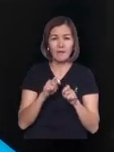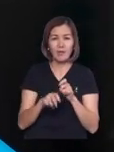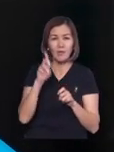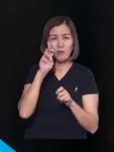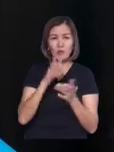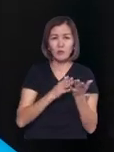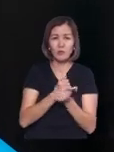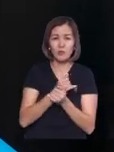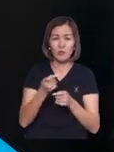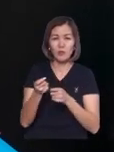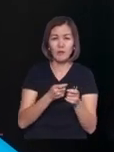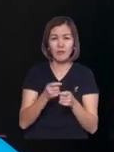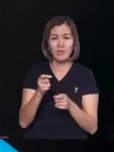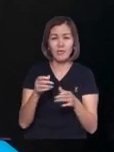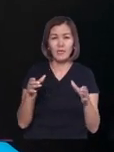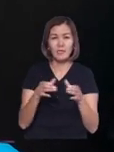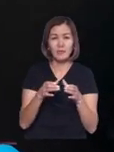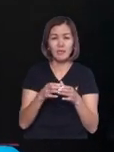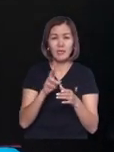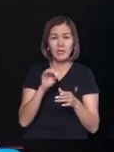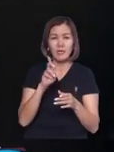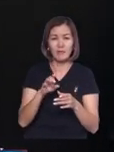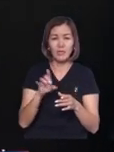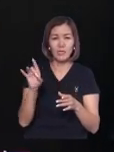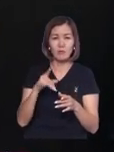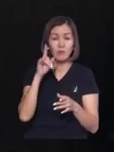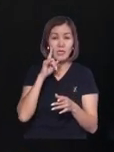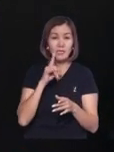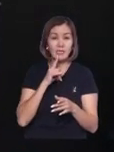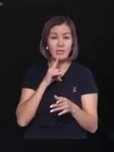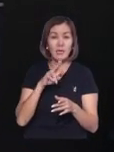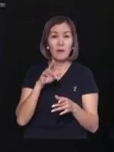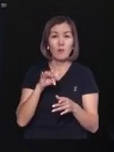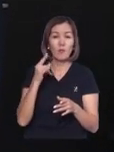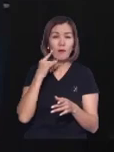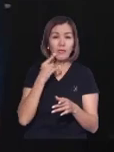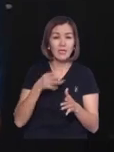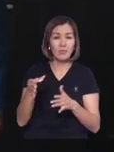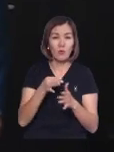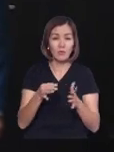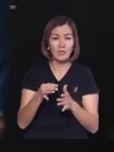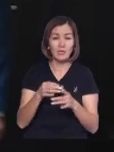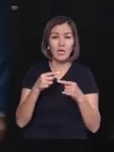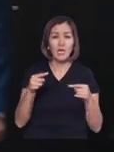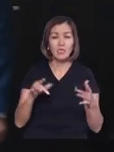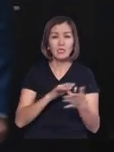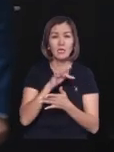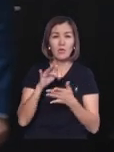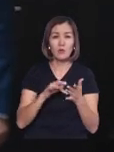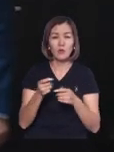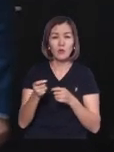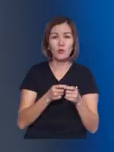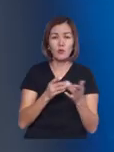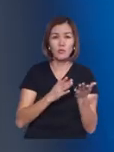проверке государственных служащих управления департамента КНБ Республики по Павлодарской области. В разные годы занимал